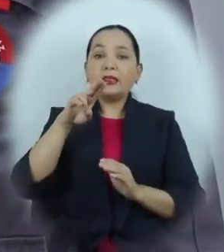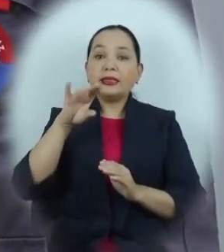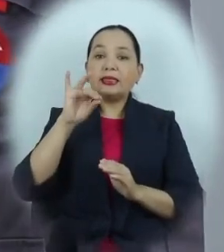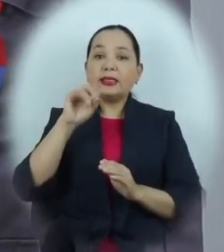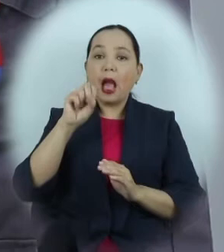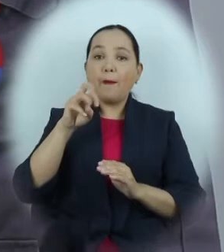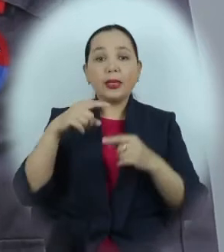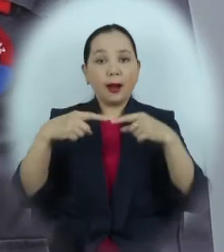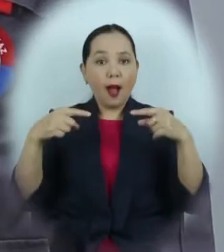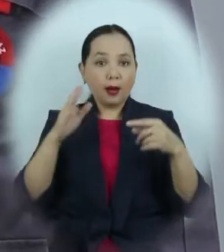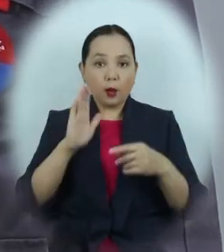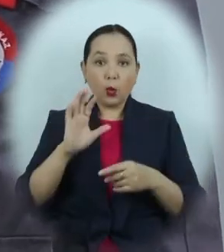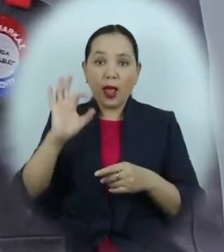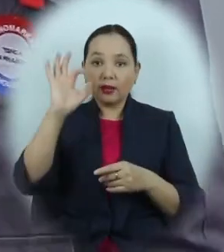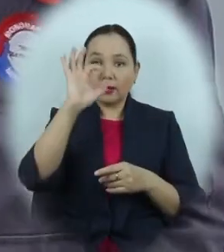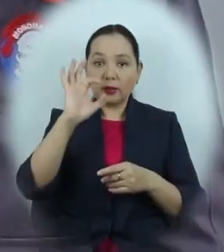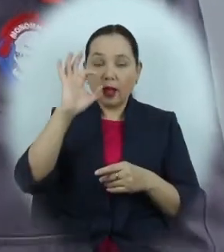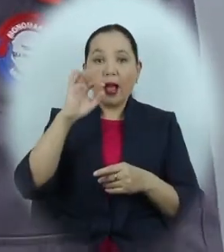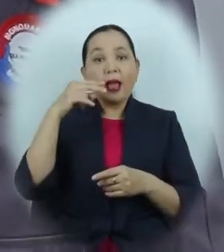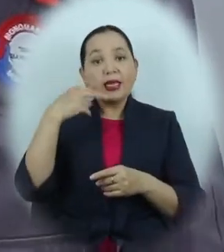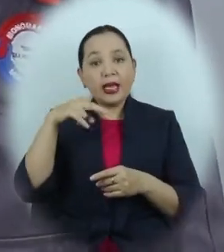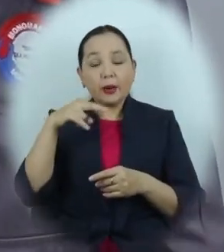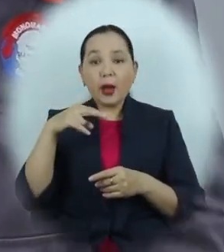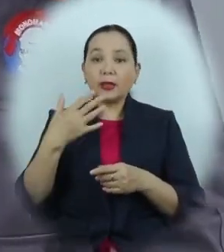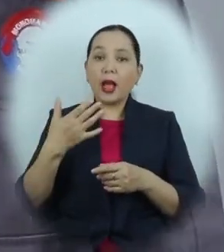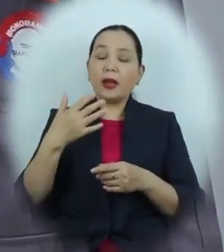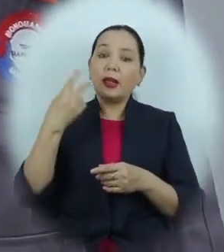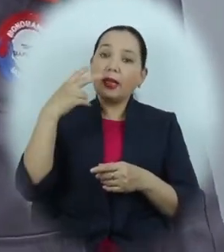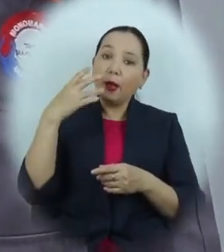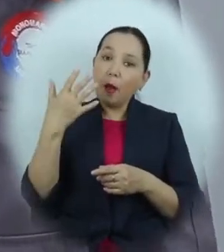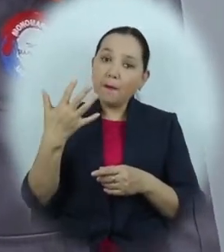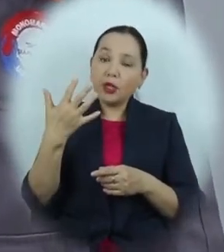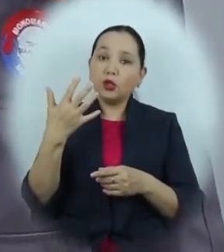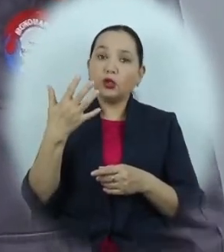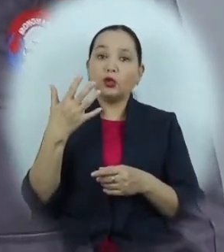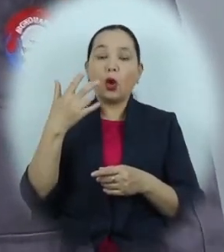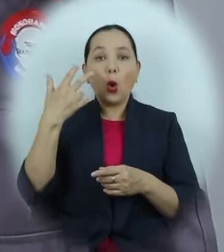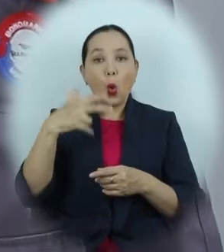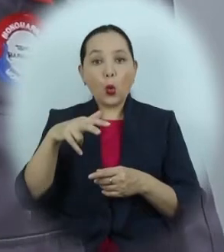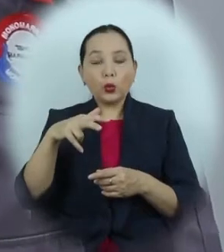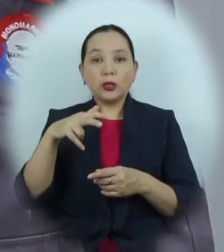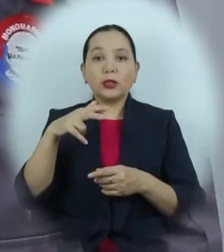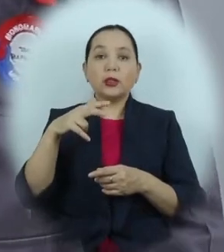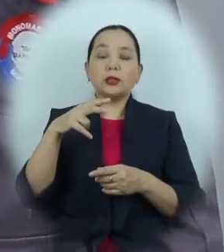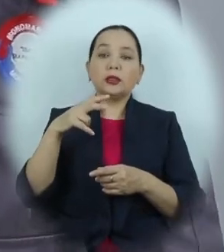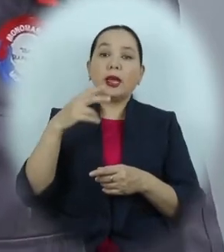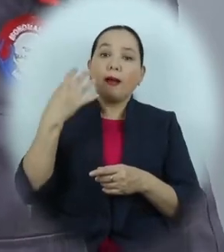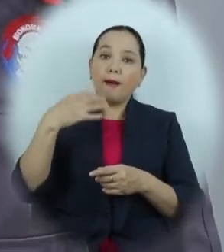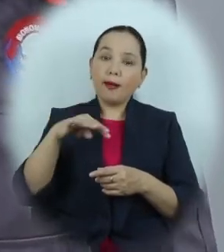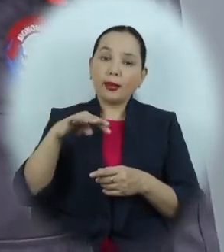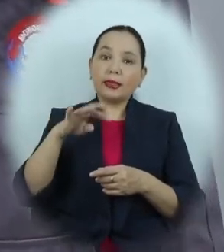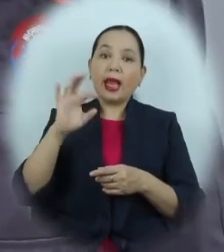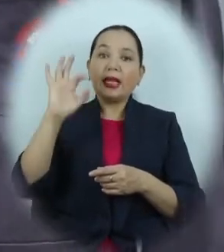xil bo'ladi plastmassa turbalarda. 20 talik diametr, 25 lik diametr, 32 lik diametr, 40